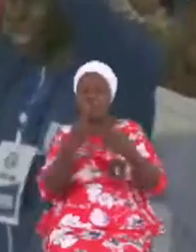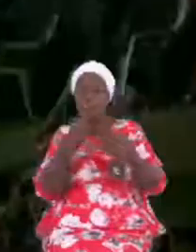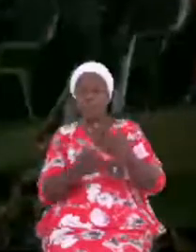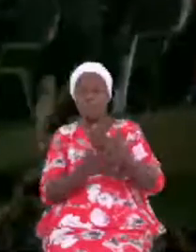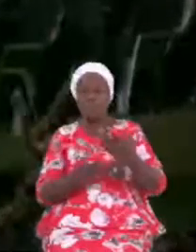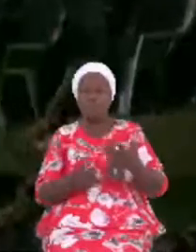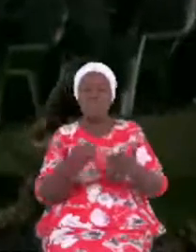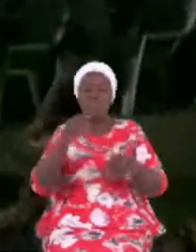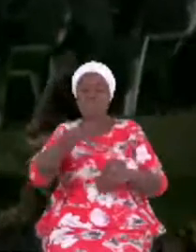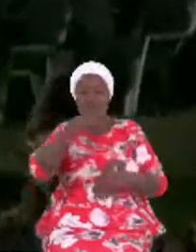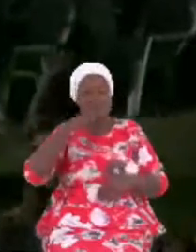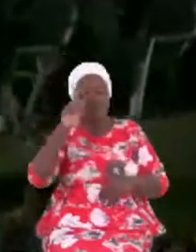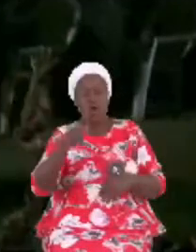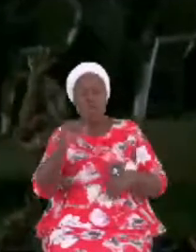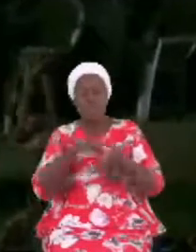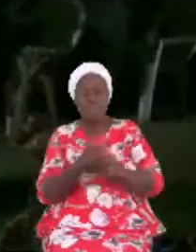de Jésus.